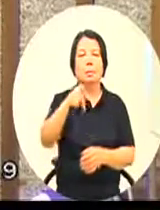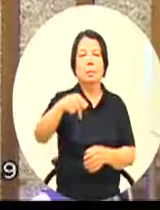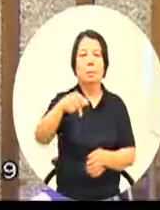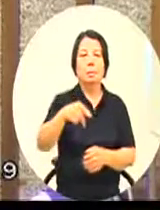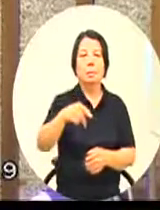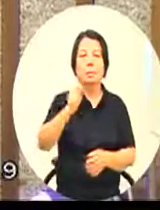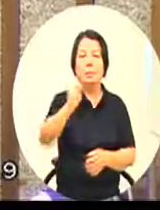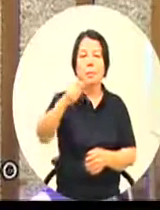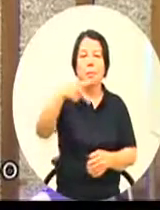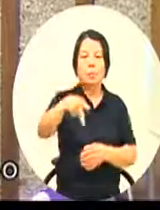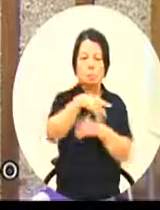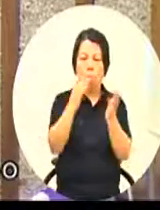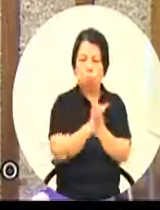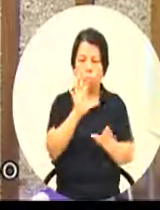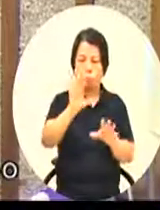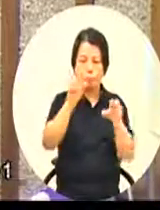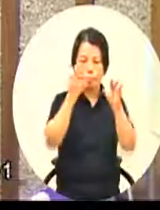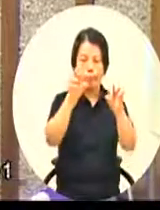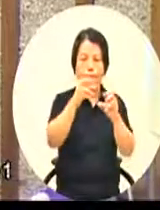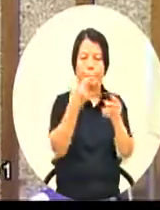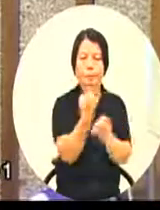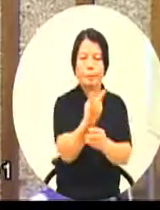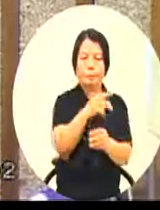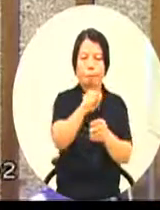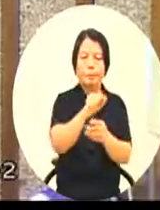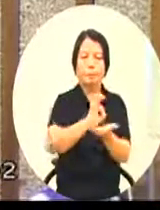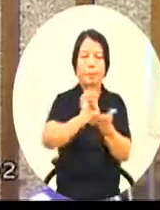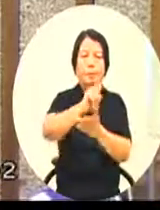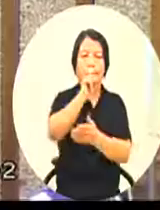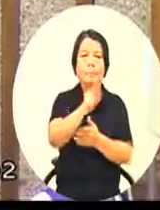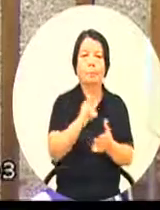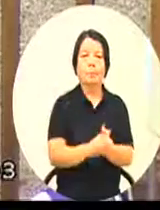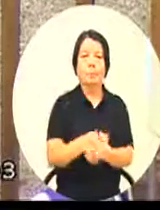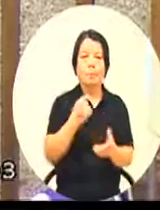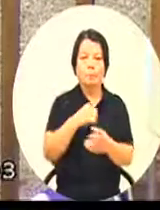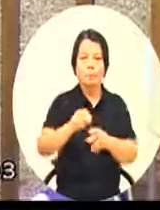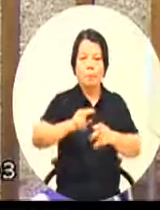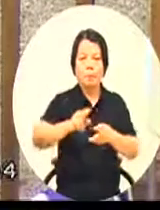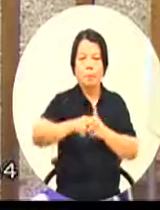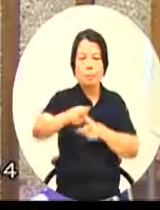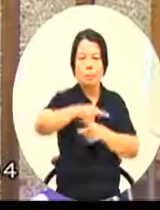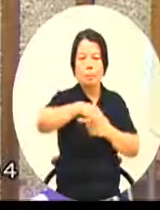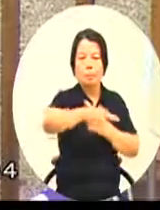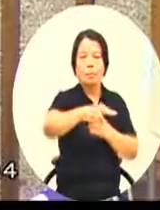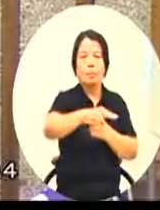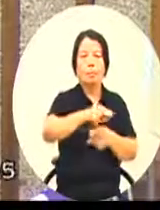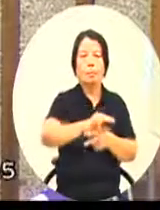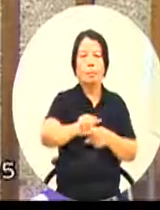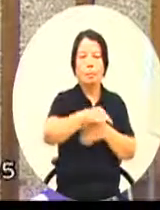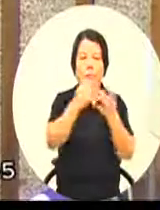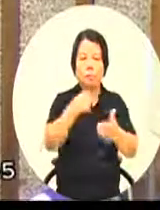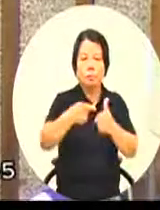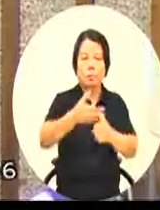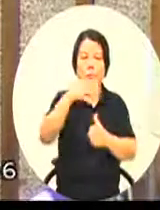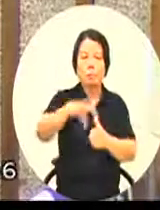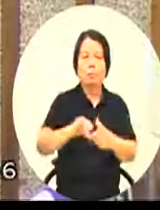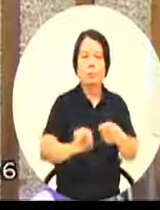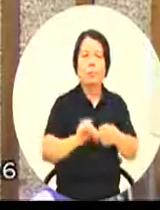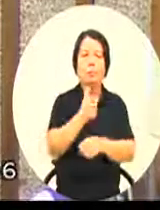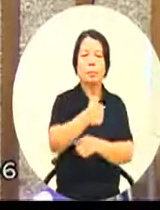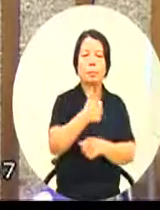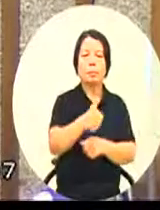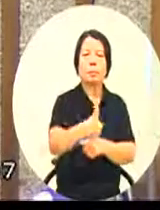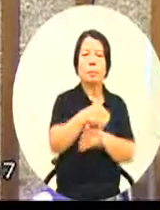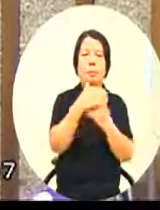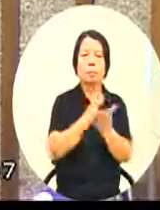的真正的网络的覆盖是实际上传收，而且是可以用得到的。以教育部标准所谓的55%，它